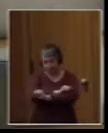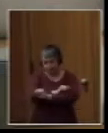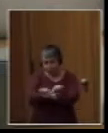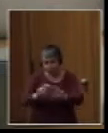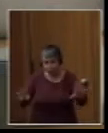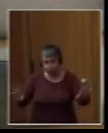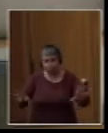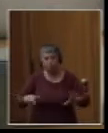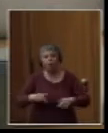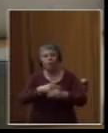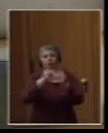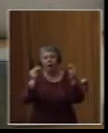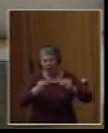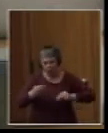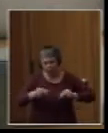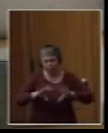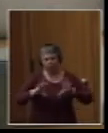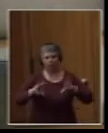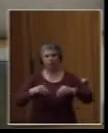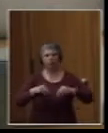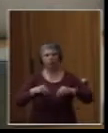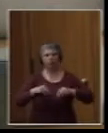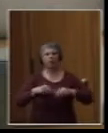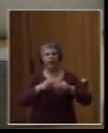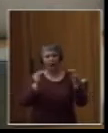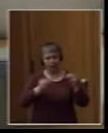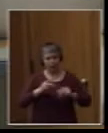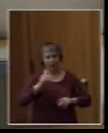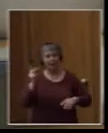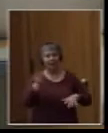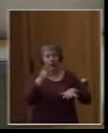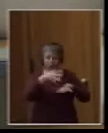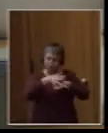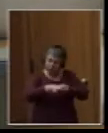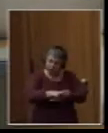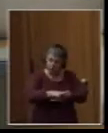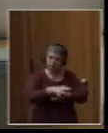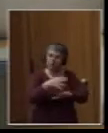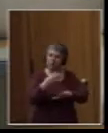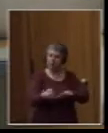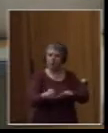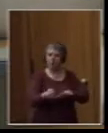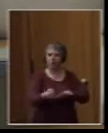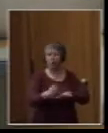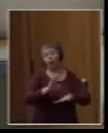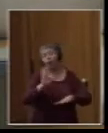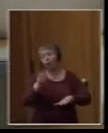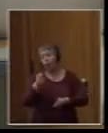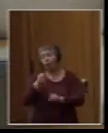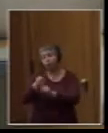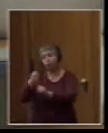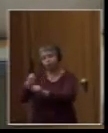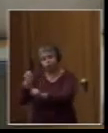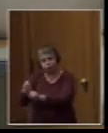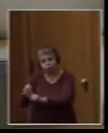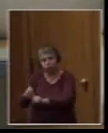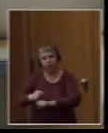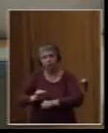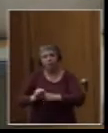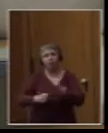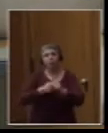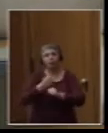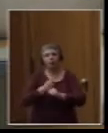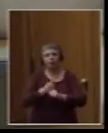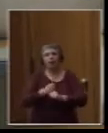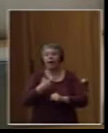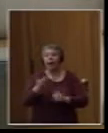υλοποιήσιμες, κάνοντας έτσι την κοινωνική ενσωμάτωση την οποία όλοι θέλουμε και πολεμάμε, μια πραγματικότητα και όχι μια απλή